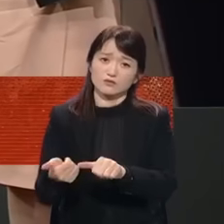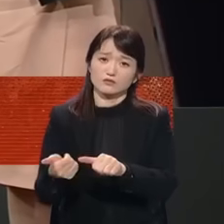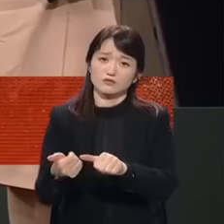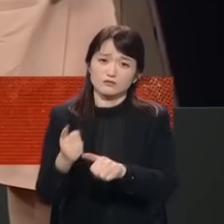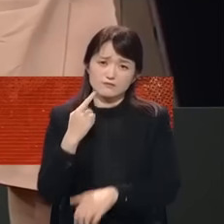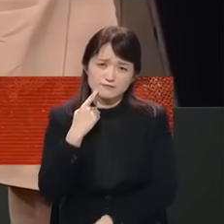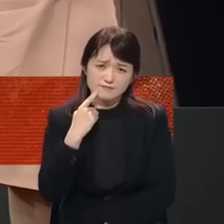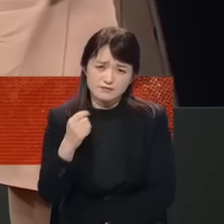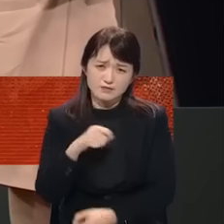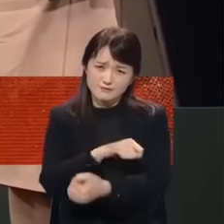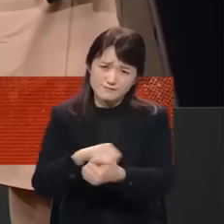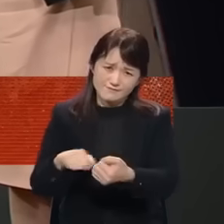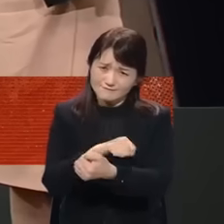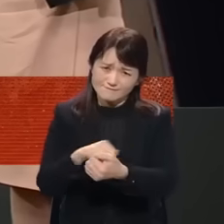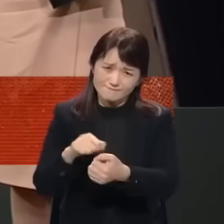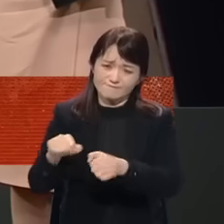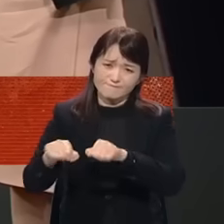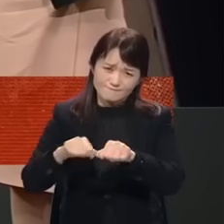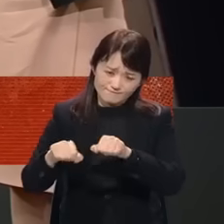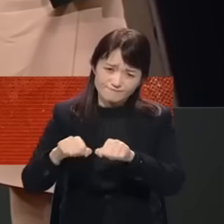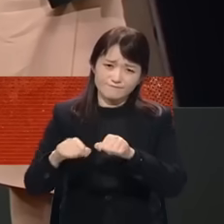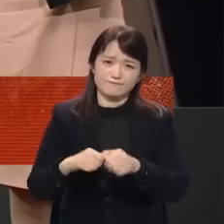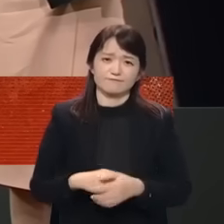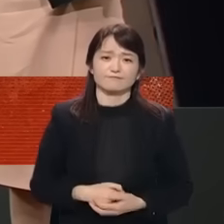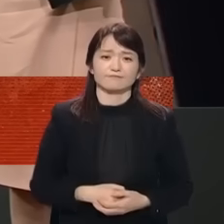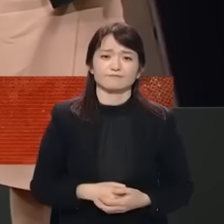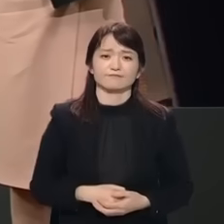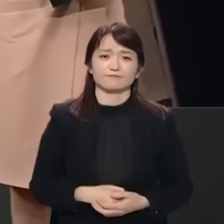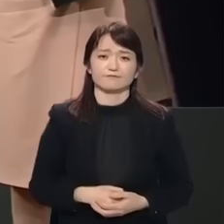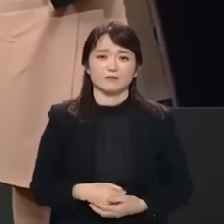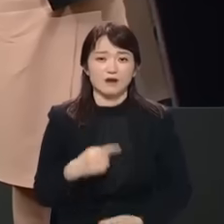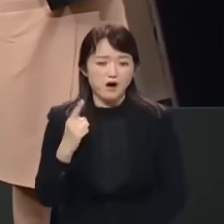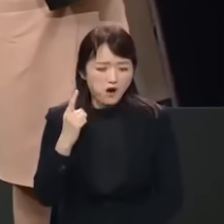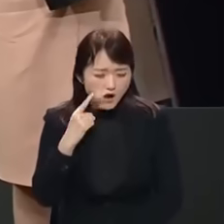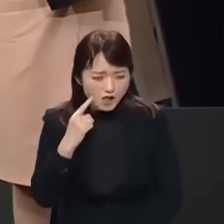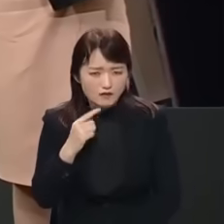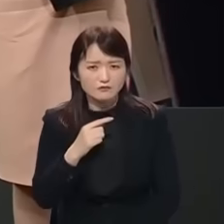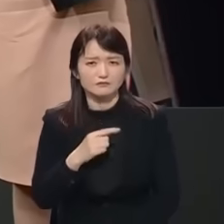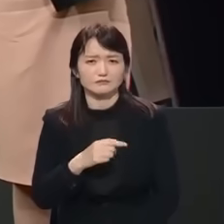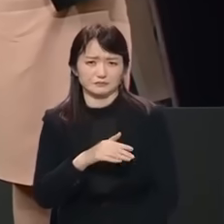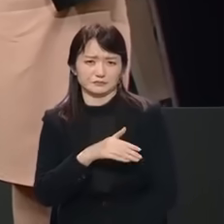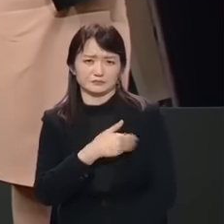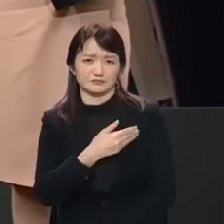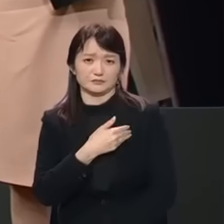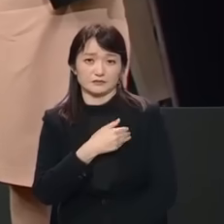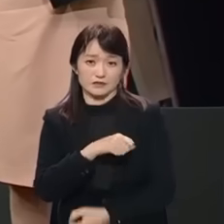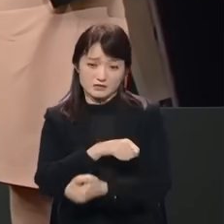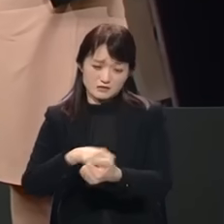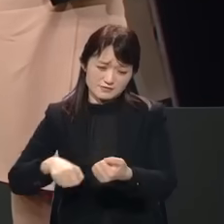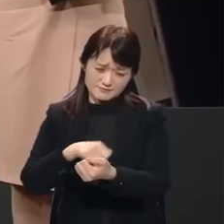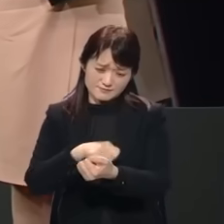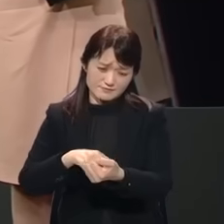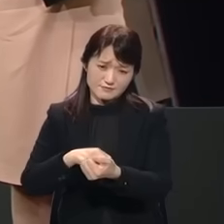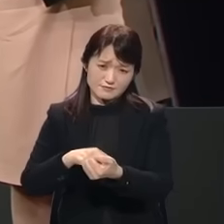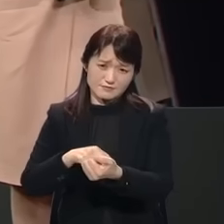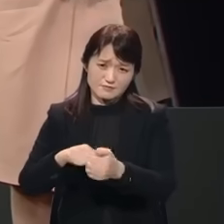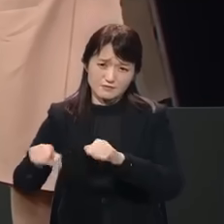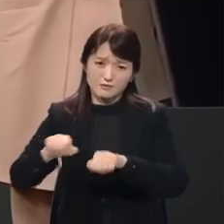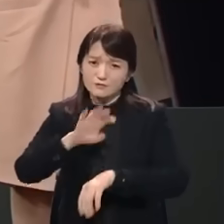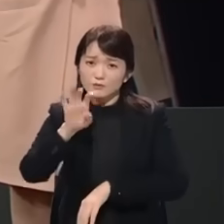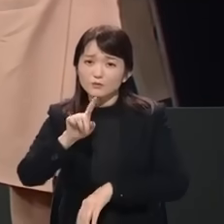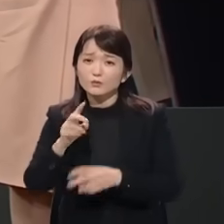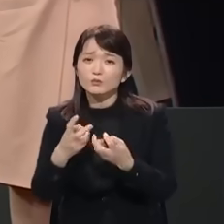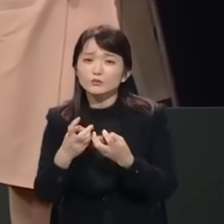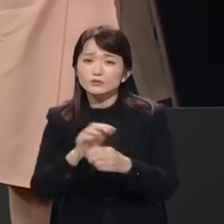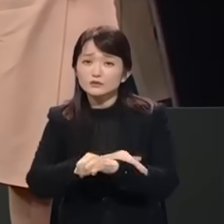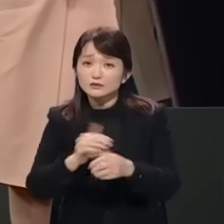등 협박의 자해 행동을 일삼았다고 하는데요 거짓말과 외도 자해를 반복하는이 남성과 어떻게